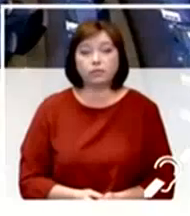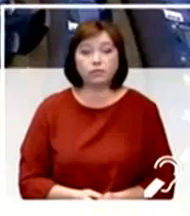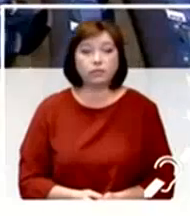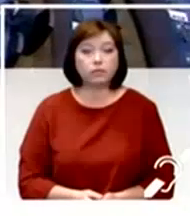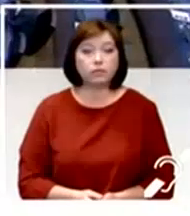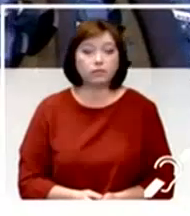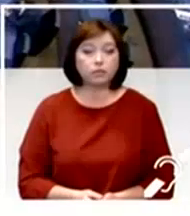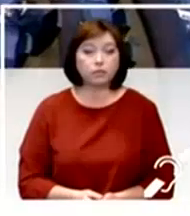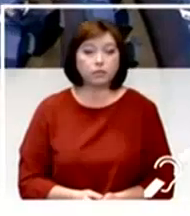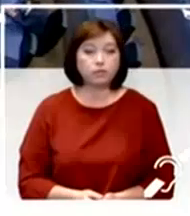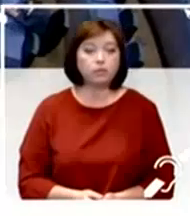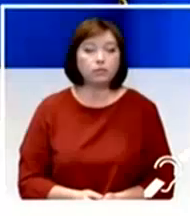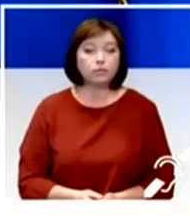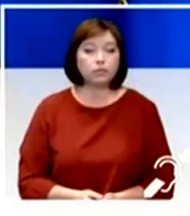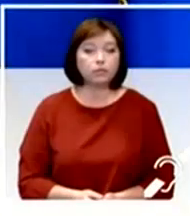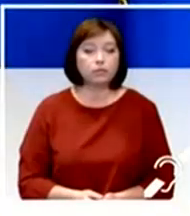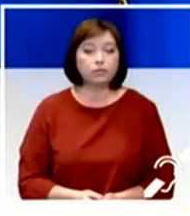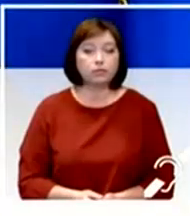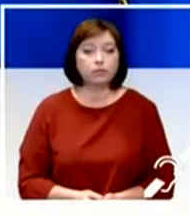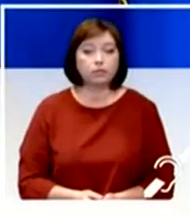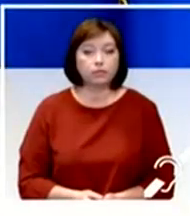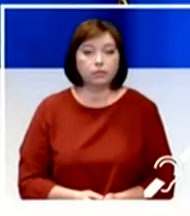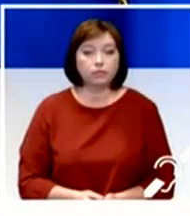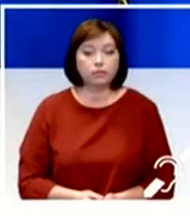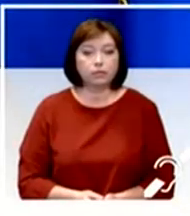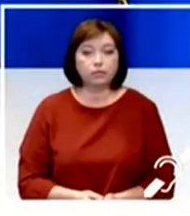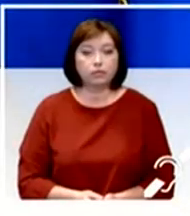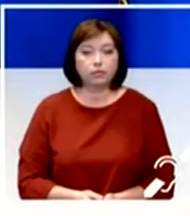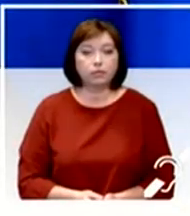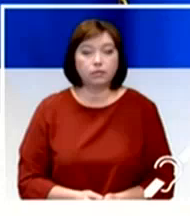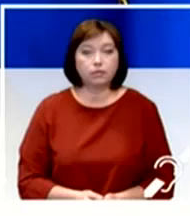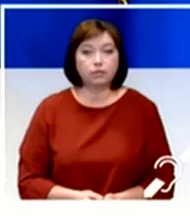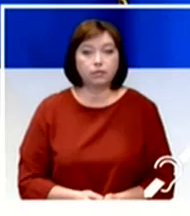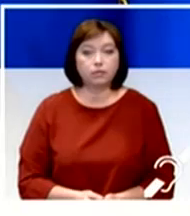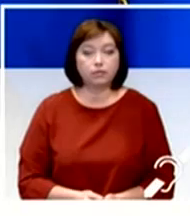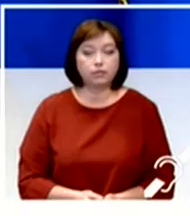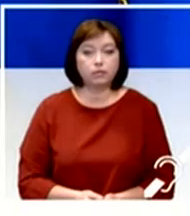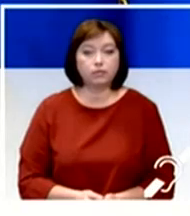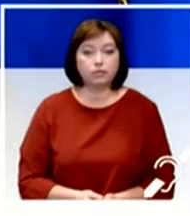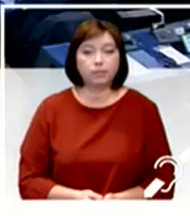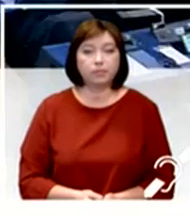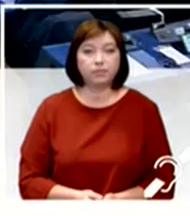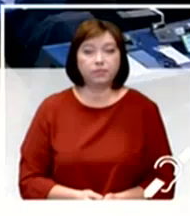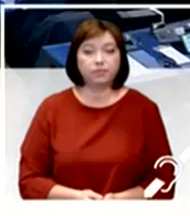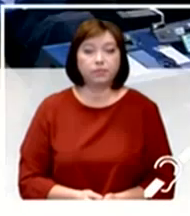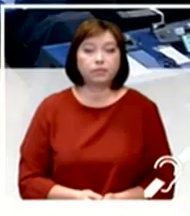is in our union. The future of Moldova is in our union.